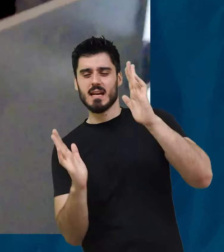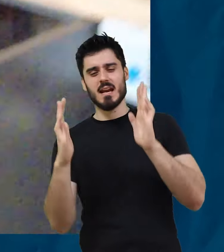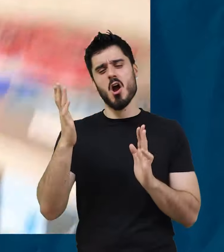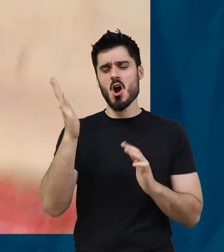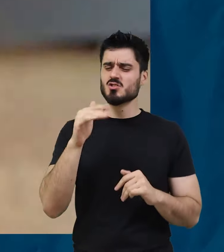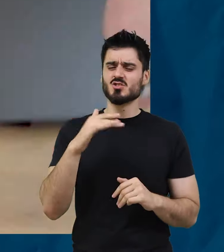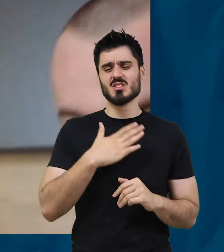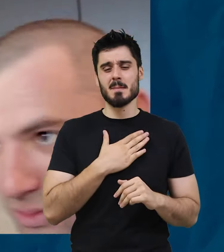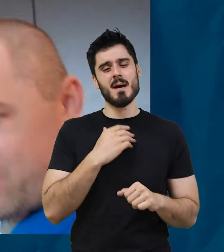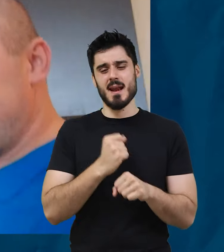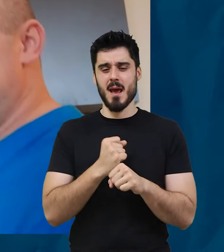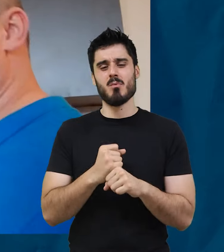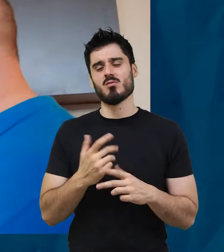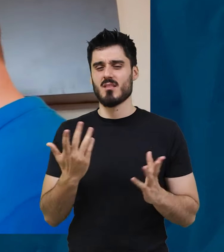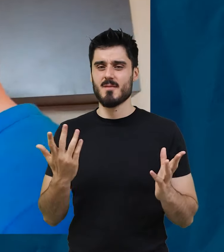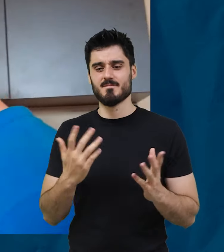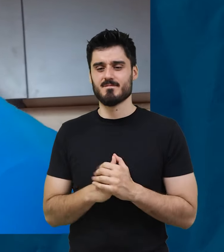Има какво да се прави още, но...